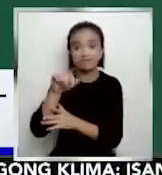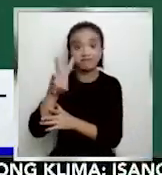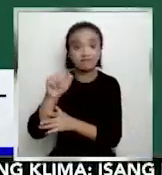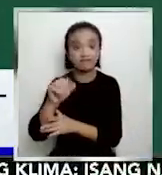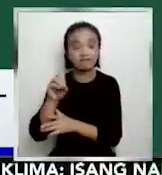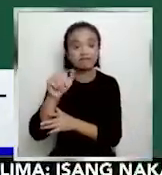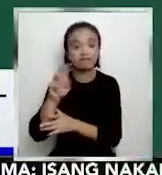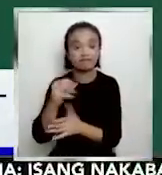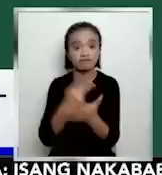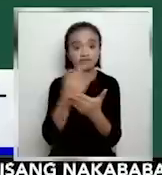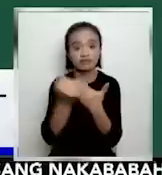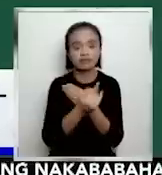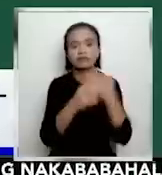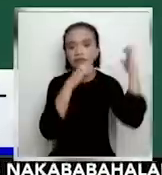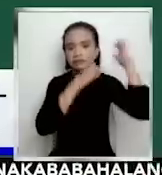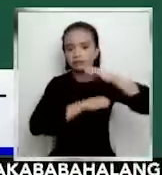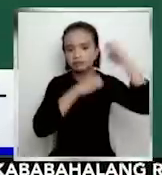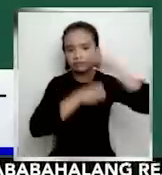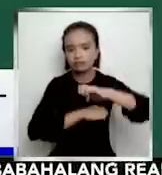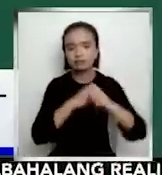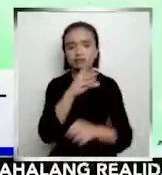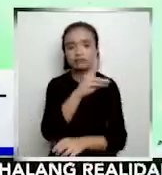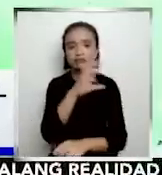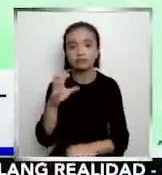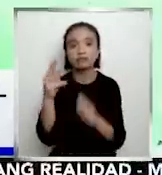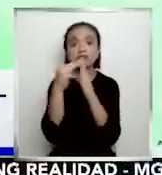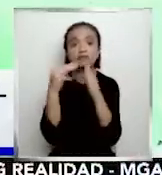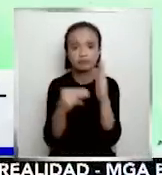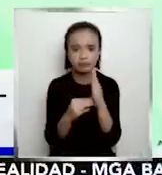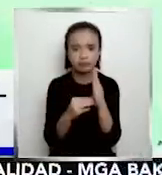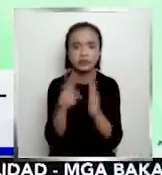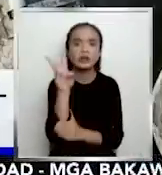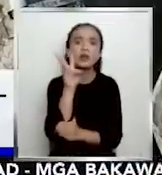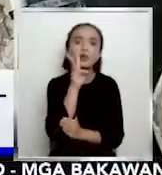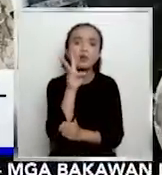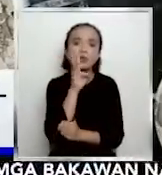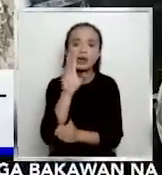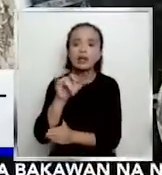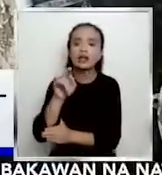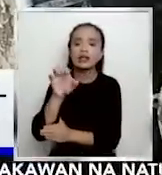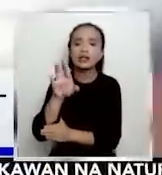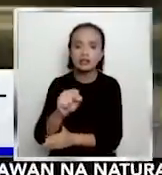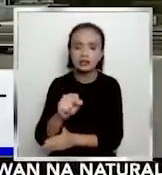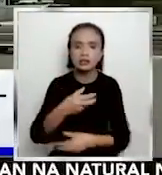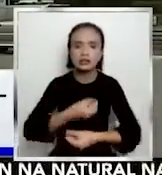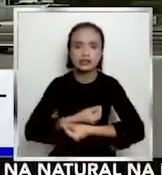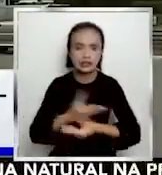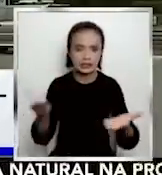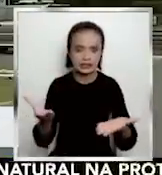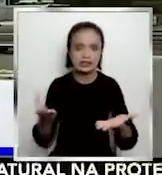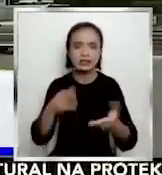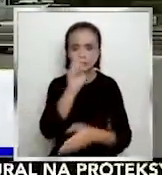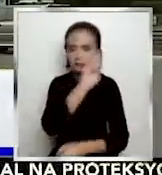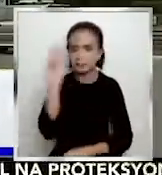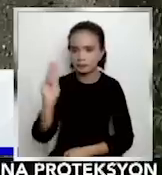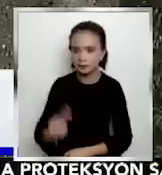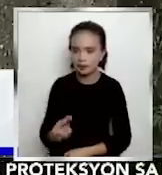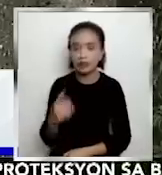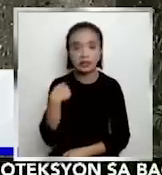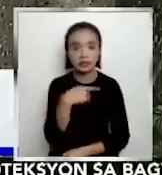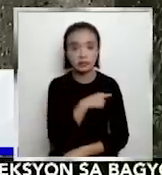inaasahang magdadala ito ng 600 million liters kada araw na water supply sa Metro Manila. Hinihinga naman namin ng pahayag